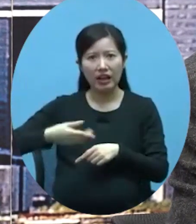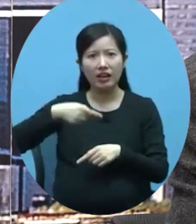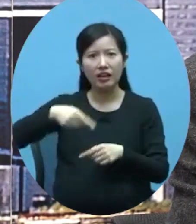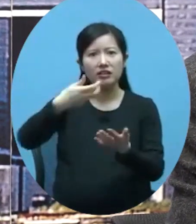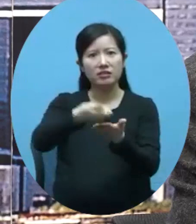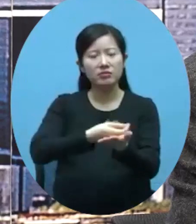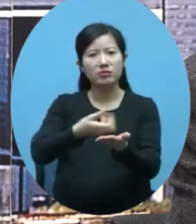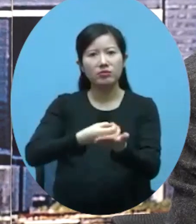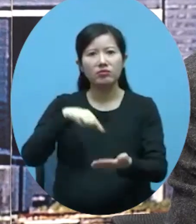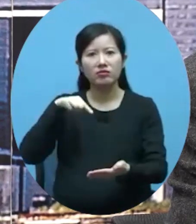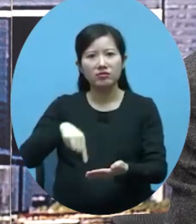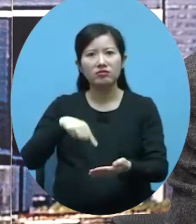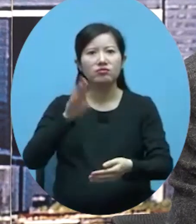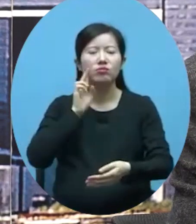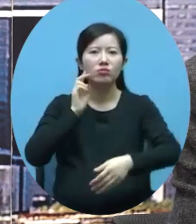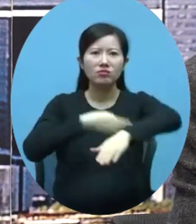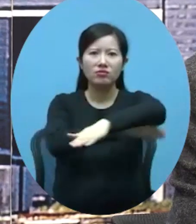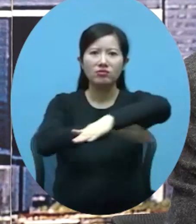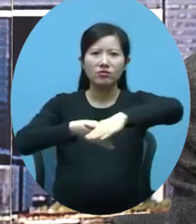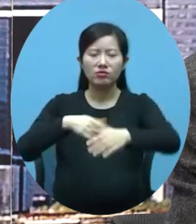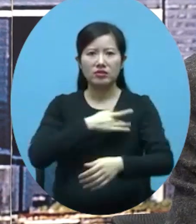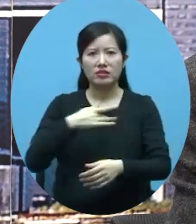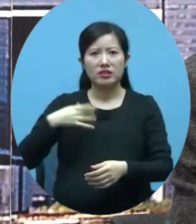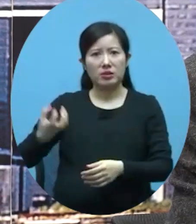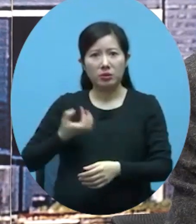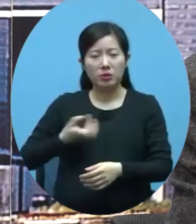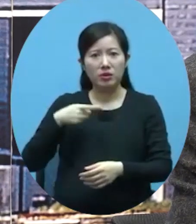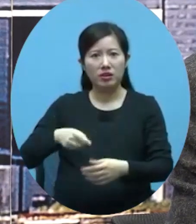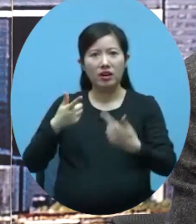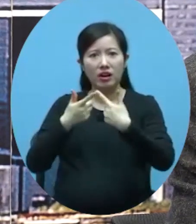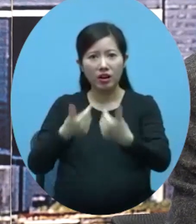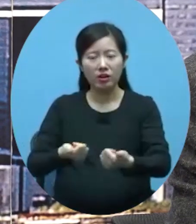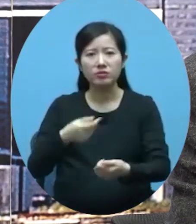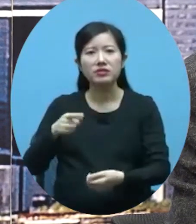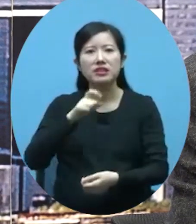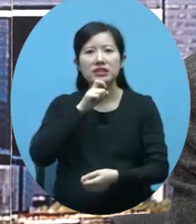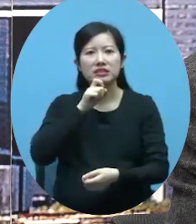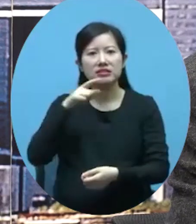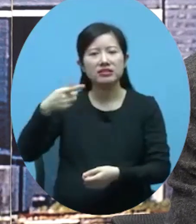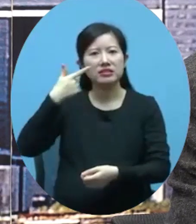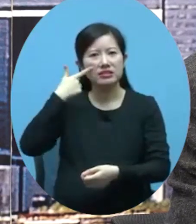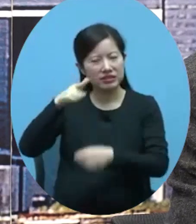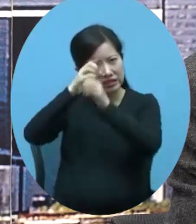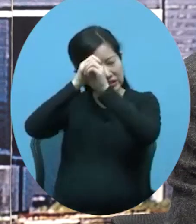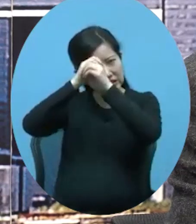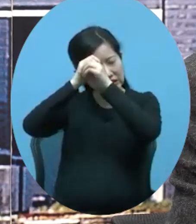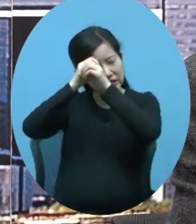有关准则的住院肺炎病人进行新型冠状病毒测试